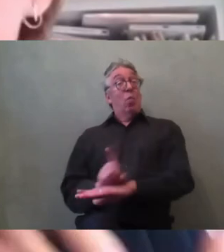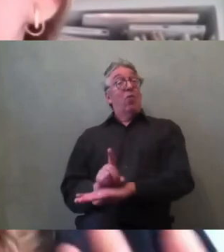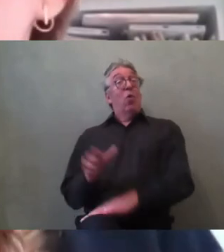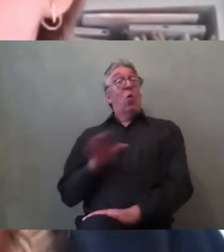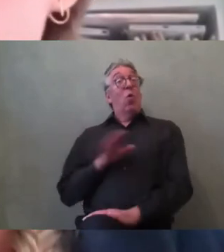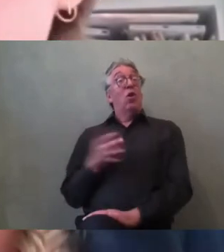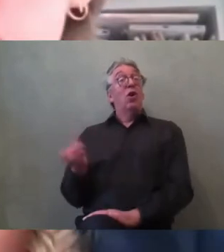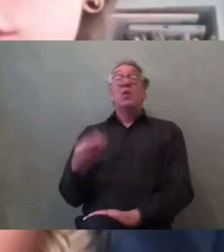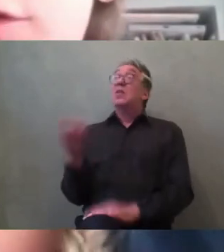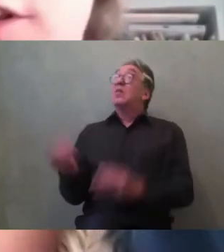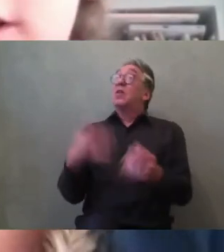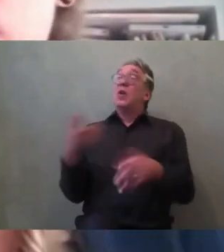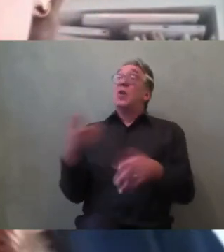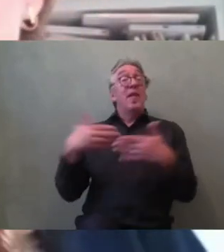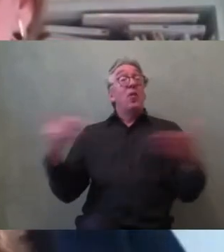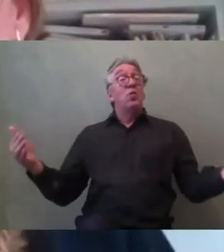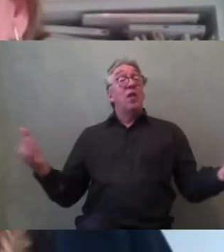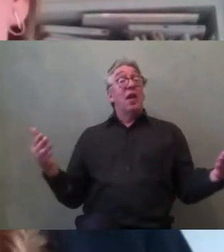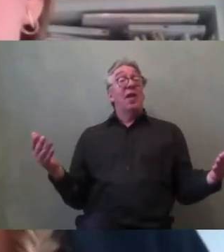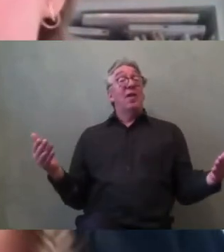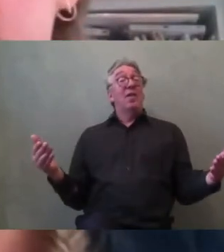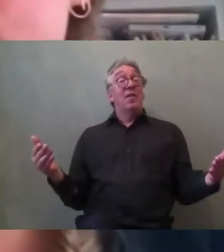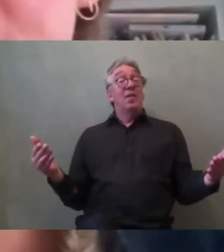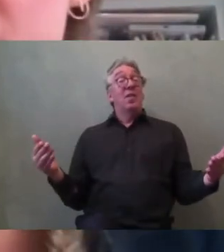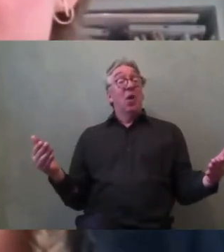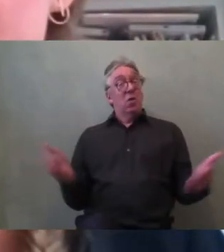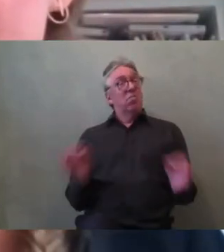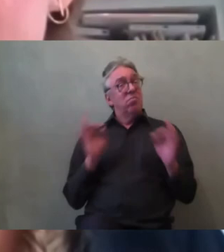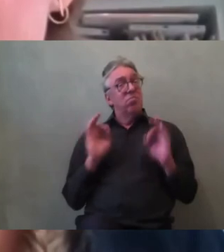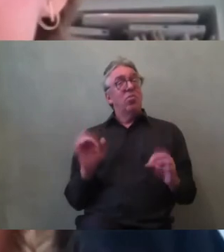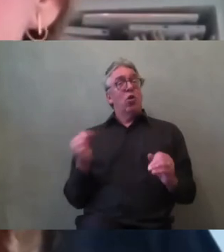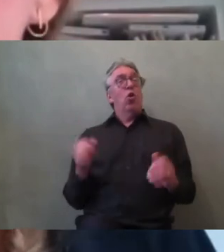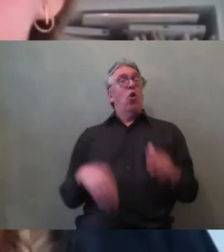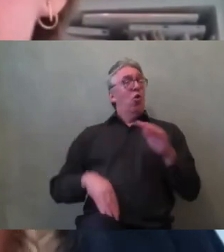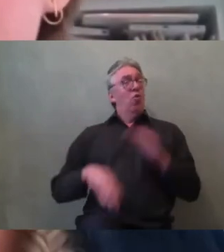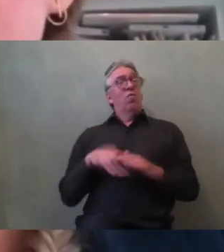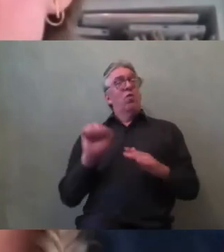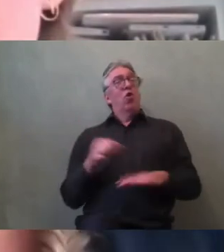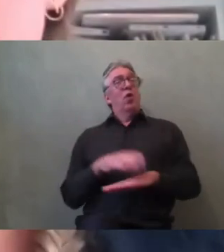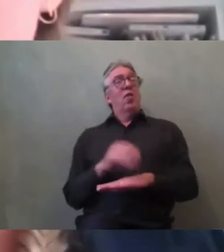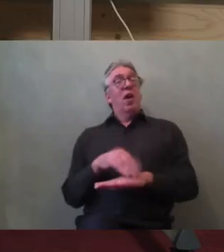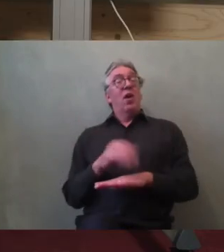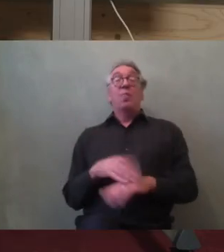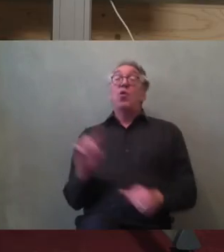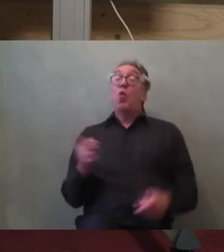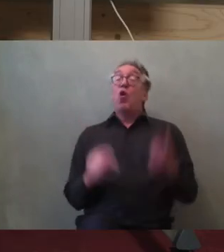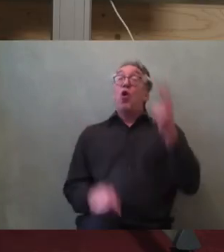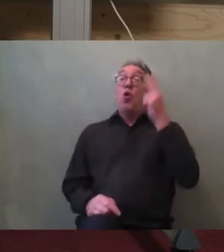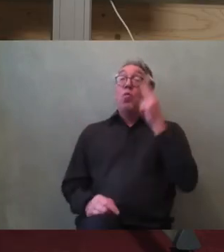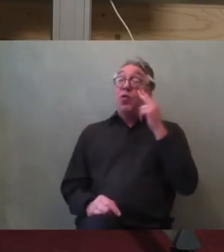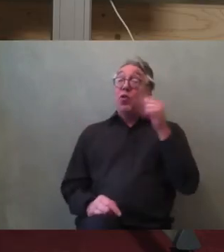de tentoonstelling in ons geval in volle glorie te kunnen ervaren. En met name blinden en slechtzienden